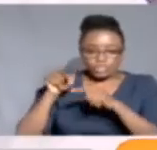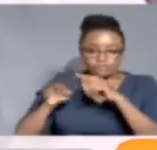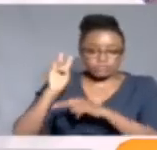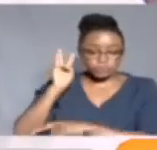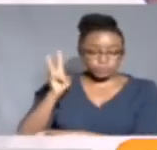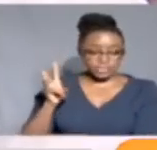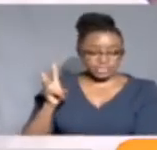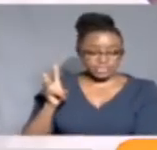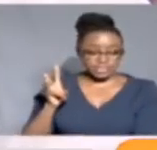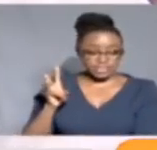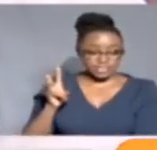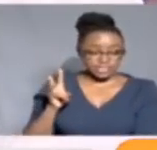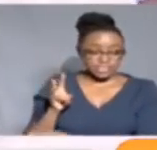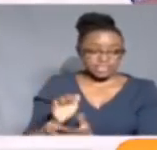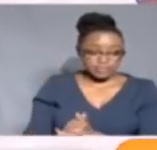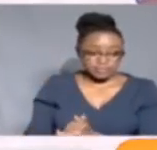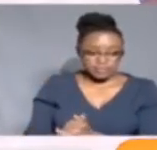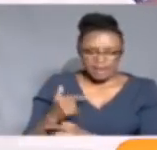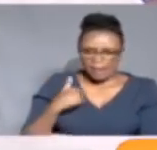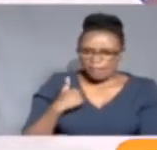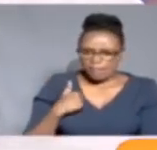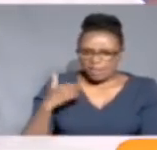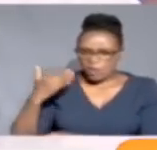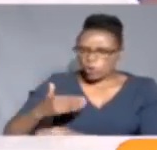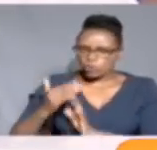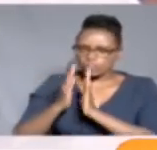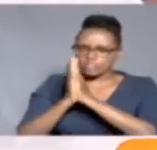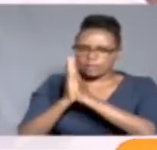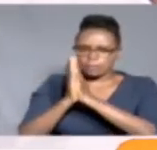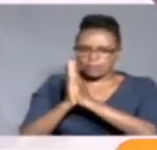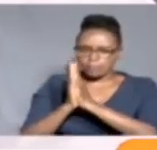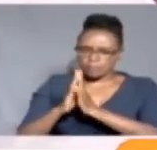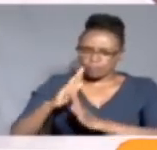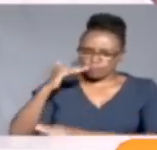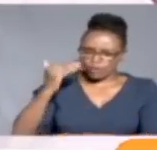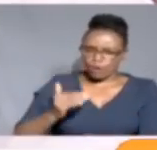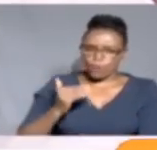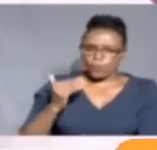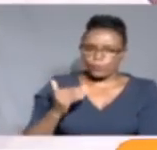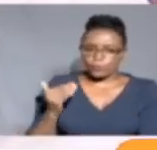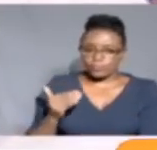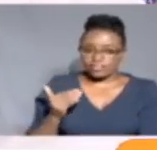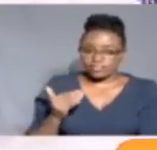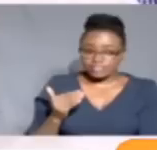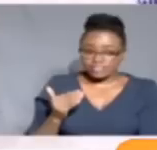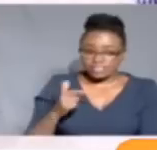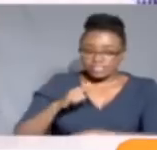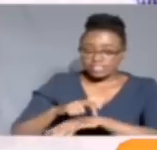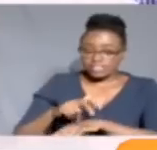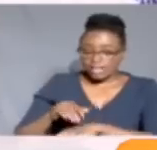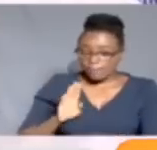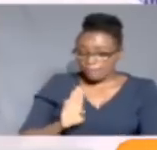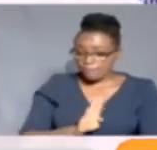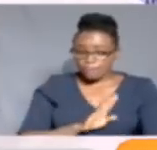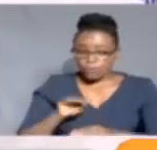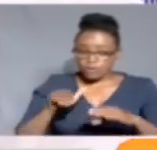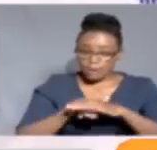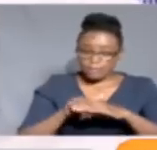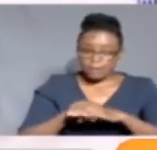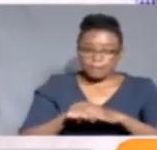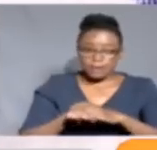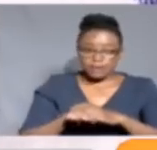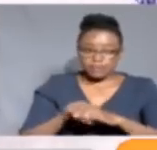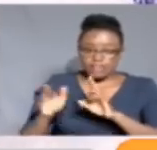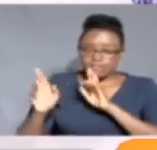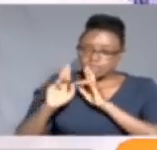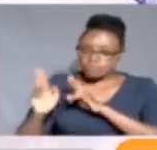Nilikuwa nikiomba sana yani. wakati wa bond member